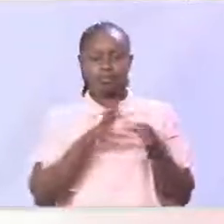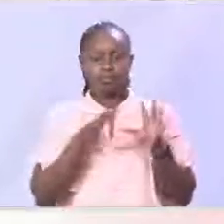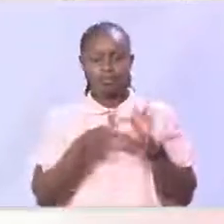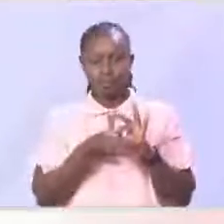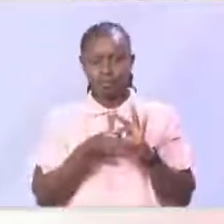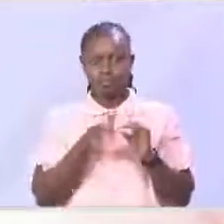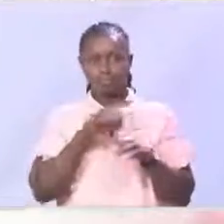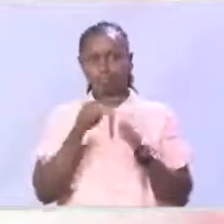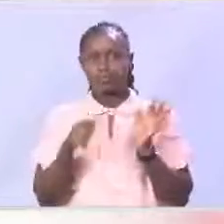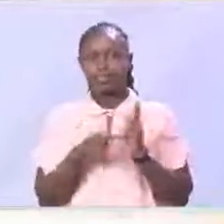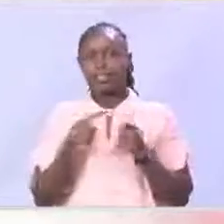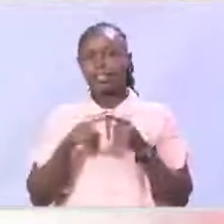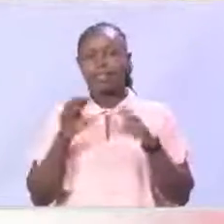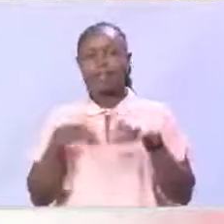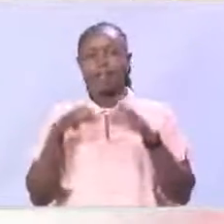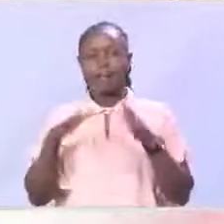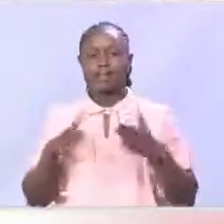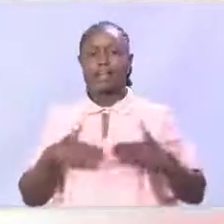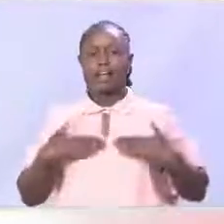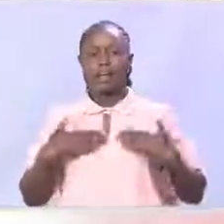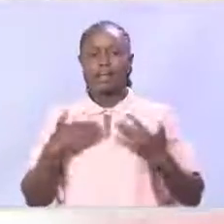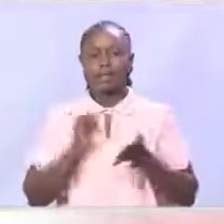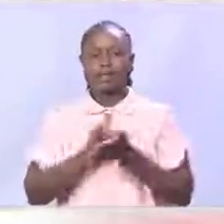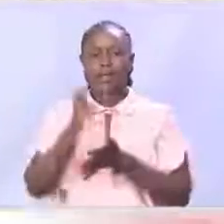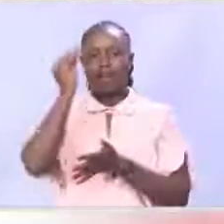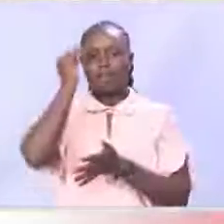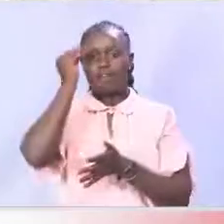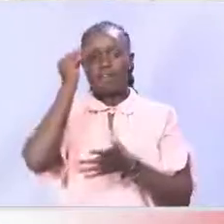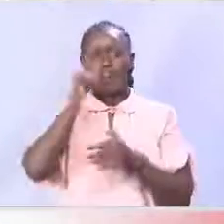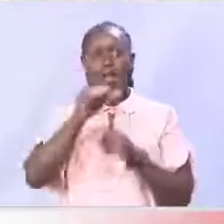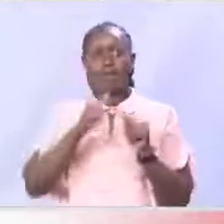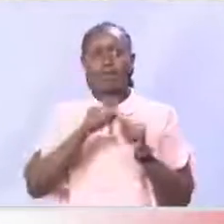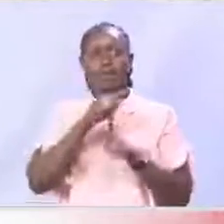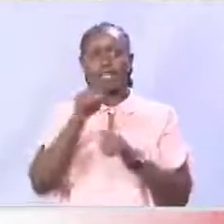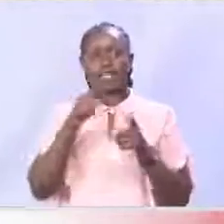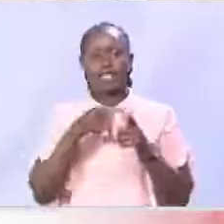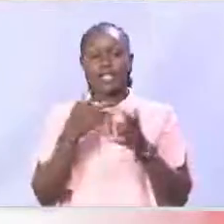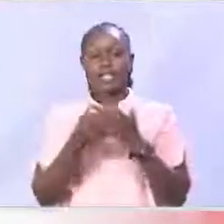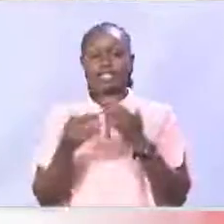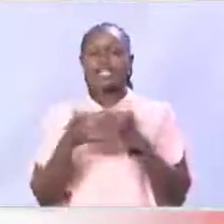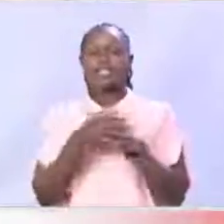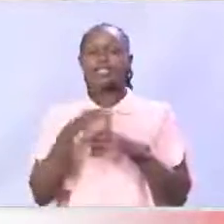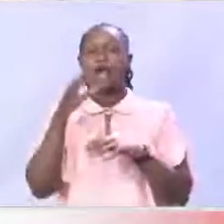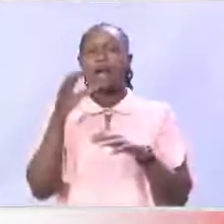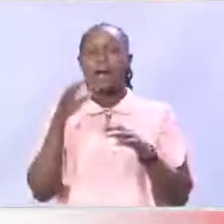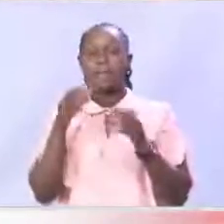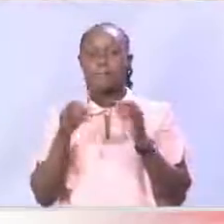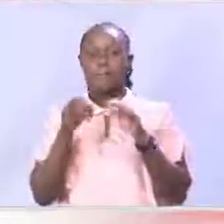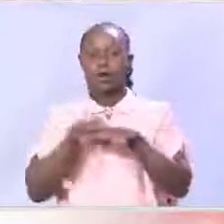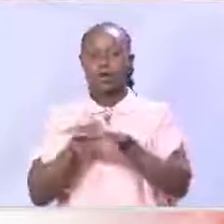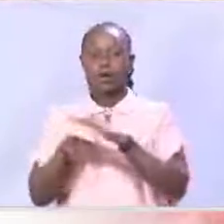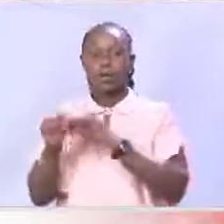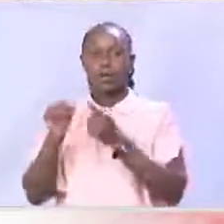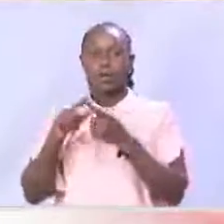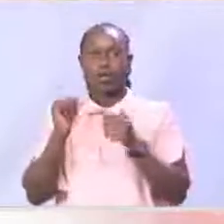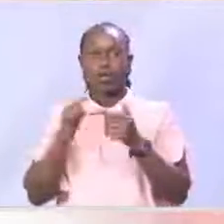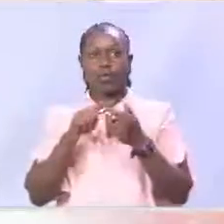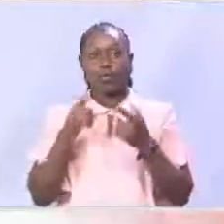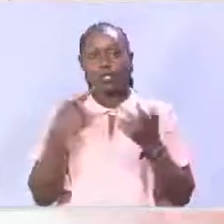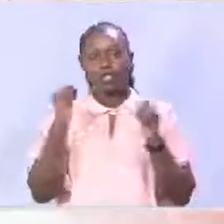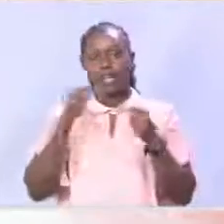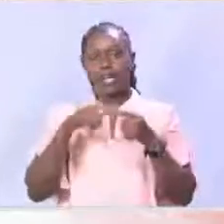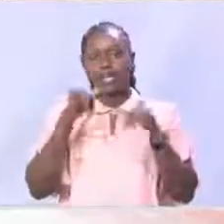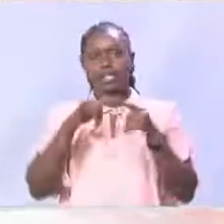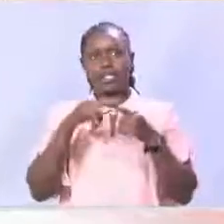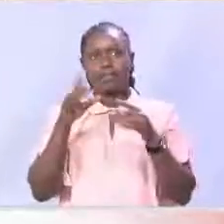angalau 42 wamepata mafunzo kuhusu mimea hiyo inayostahimili ukame, huku baadhi yao wakianza upanzi wa pojo, njugu na